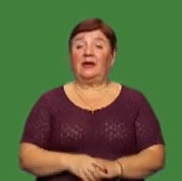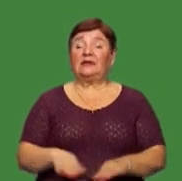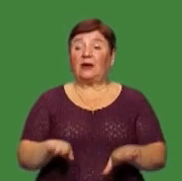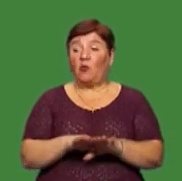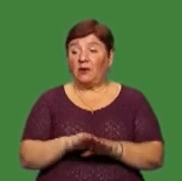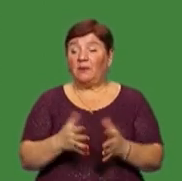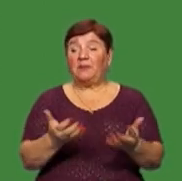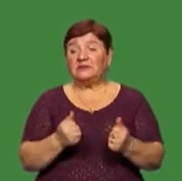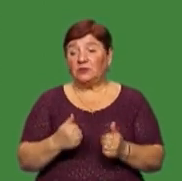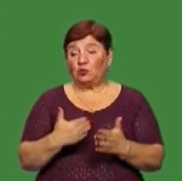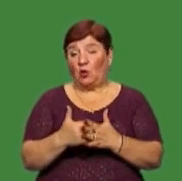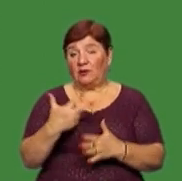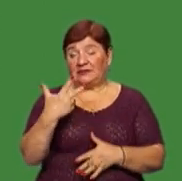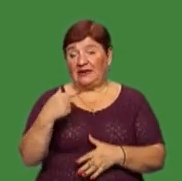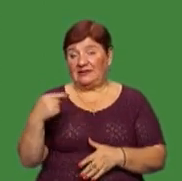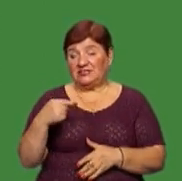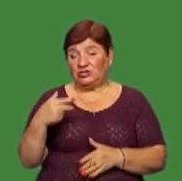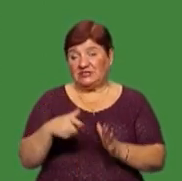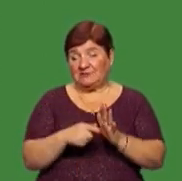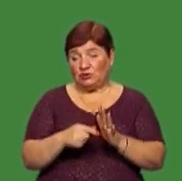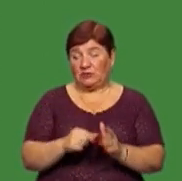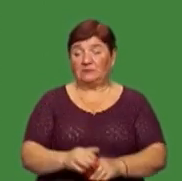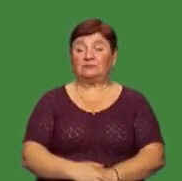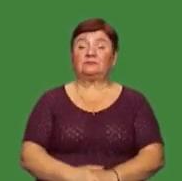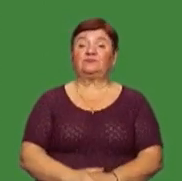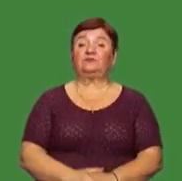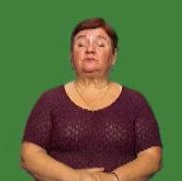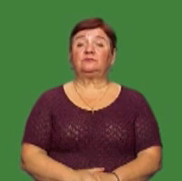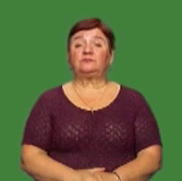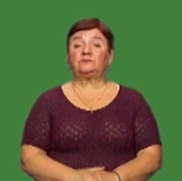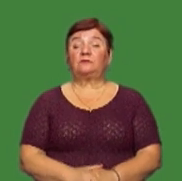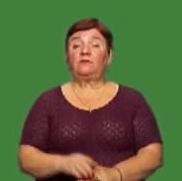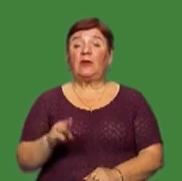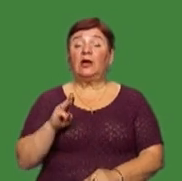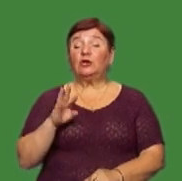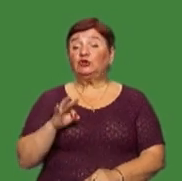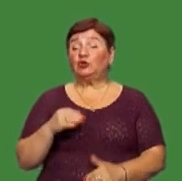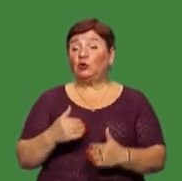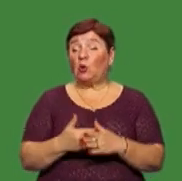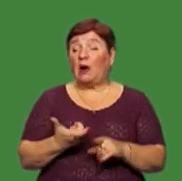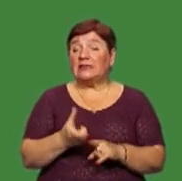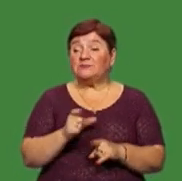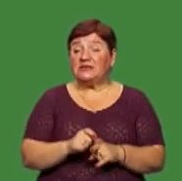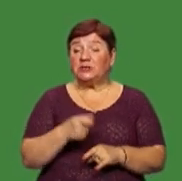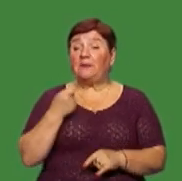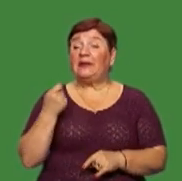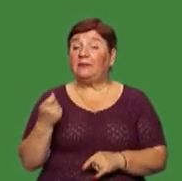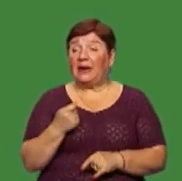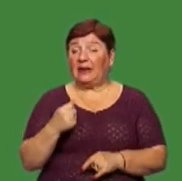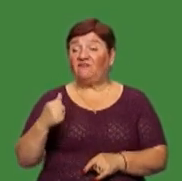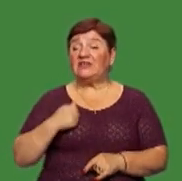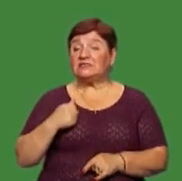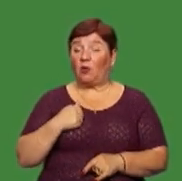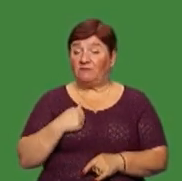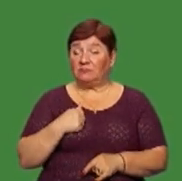їм так само пенсія була 3700. Решта поки ми перерахунки не були. А щодо ще збільшилася мінімальна виплата